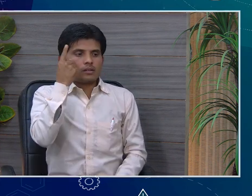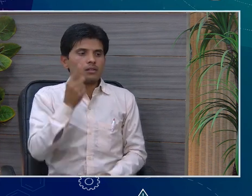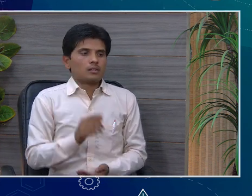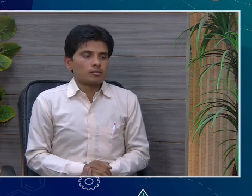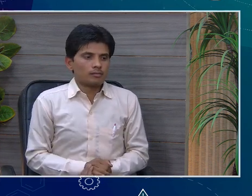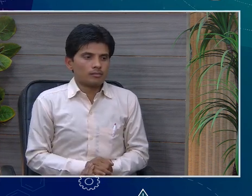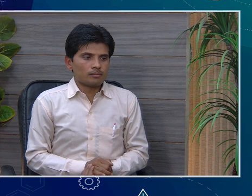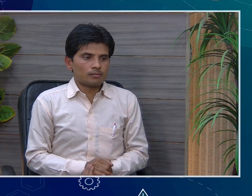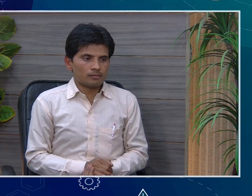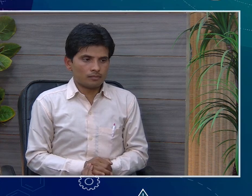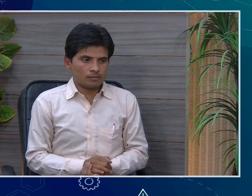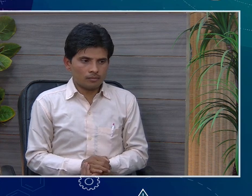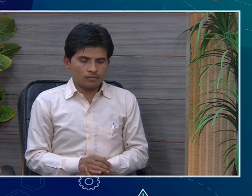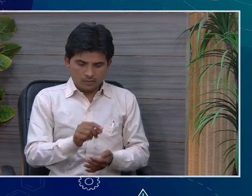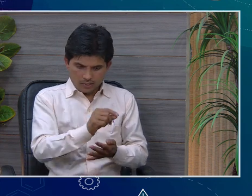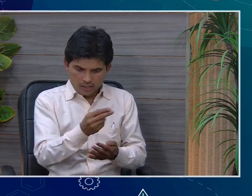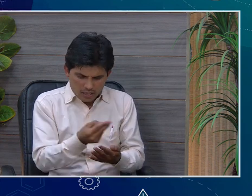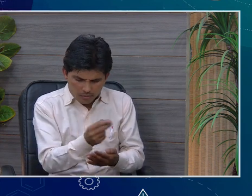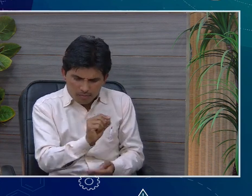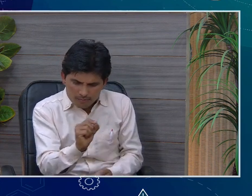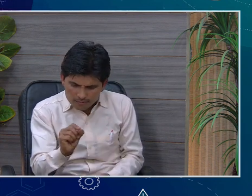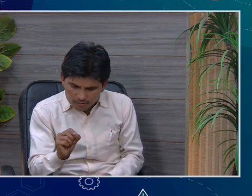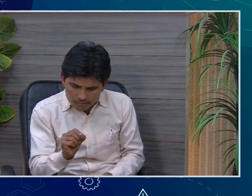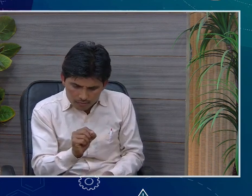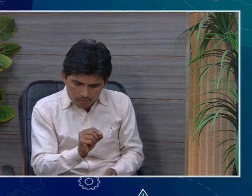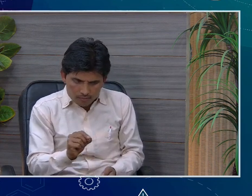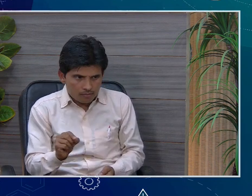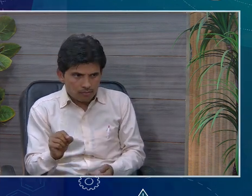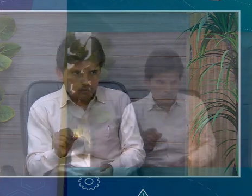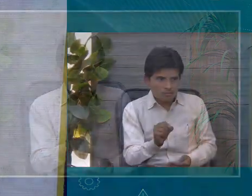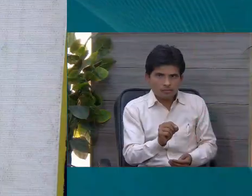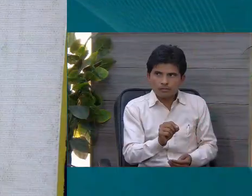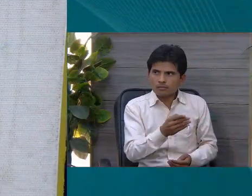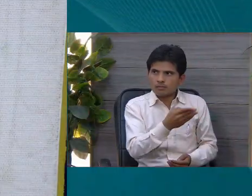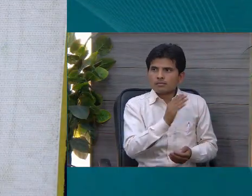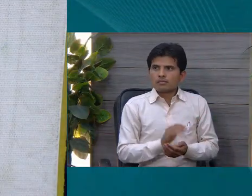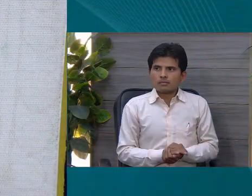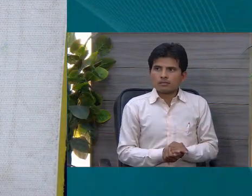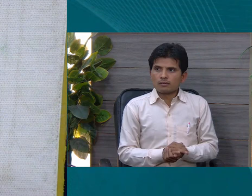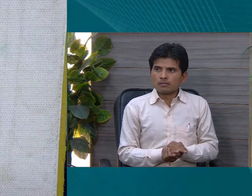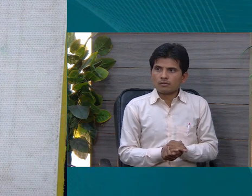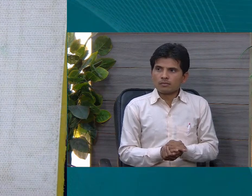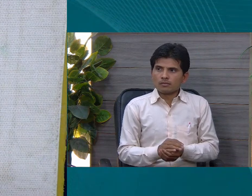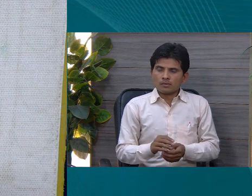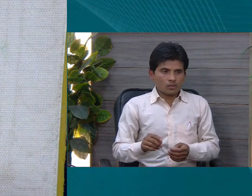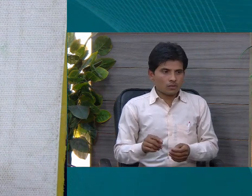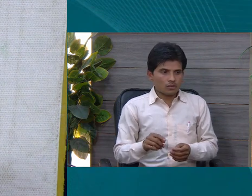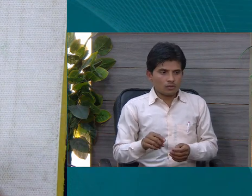है है तो जोश एवं बनाना चाहते हैं वह इसके ऊपर इसको यह खून इस पर चिपक जाती है